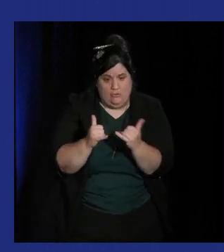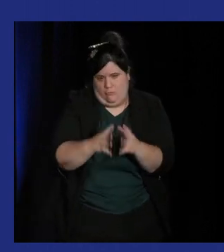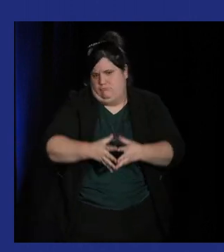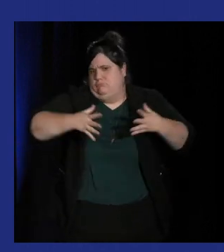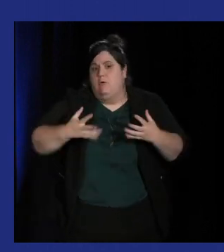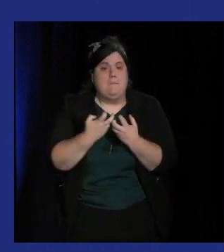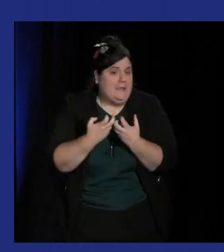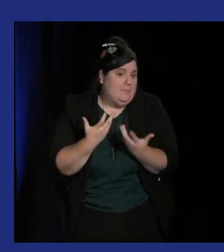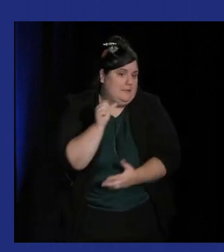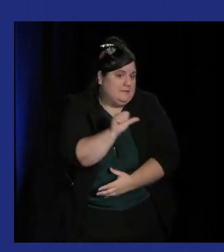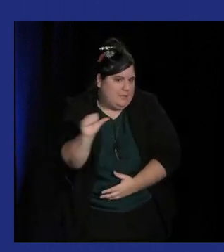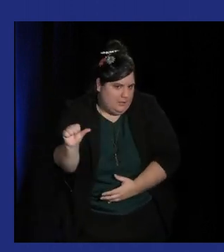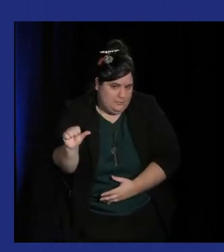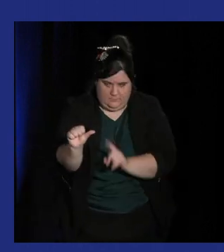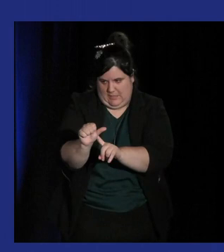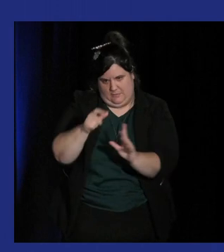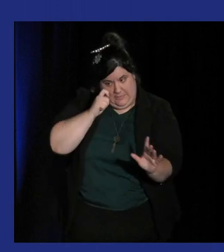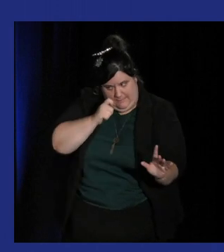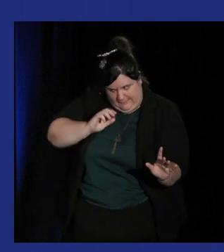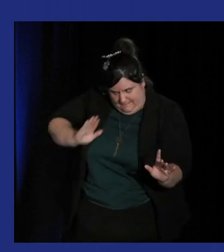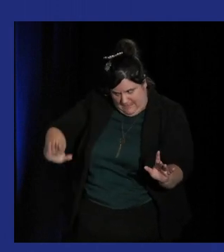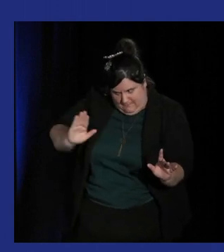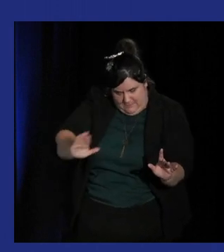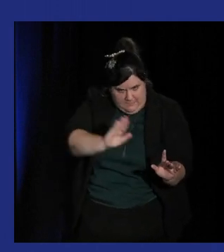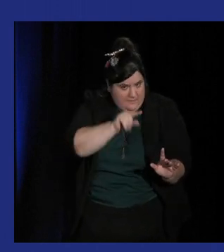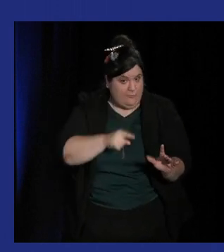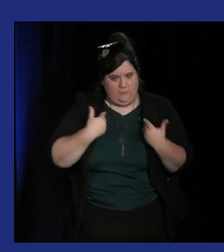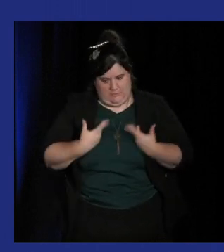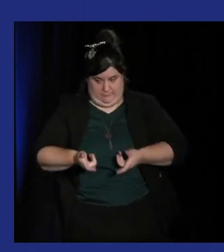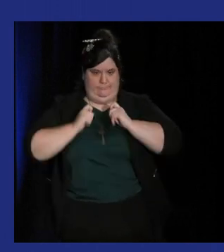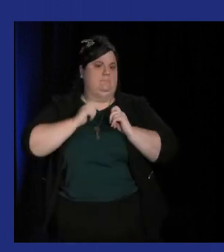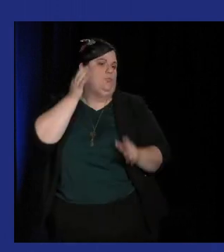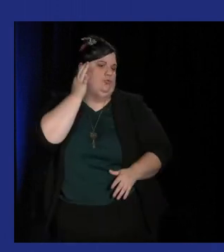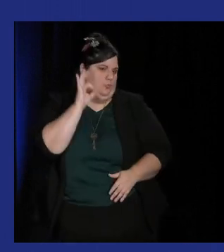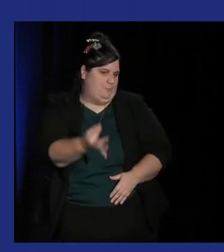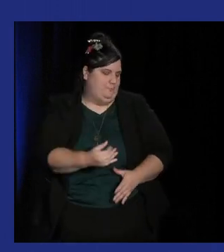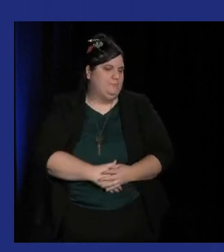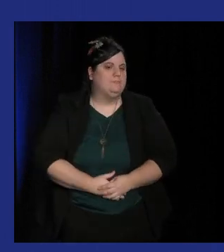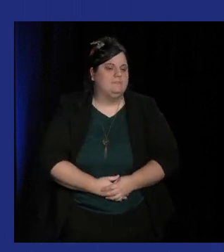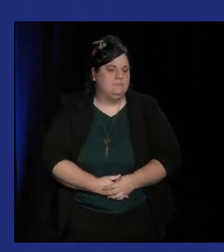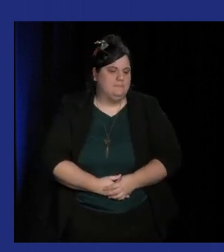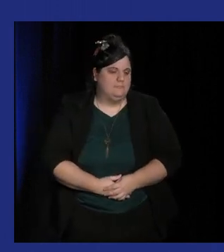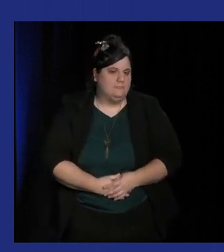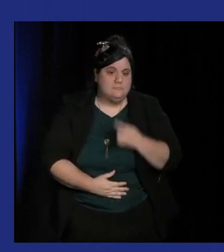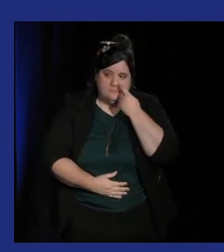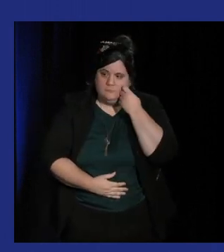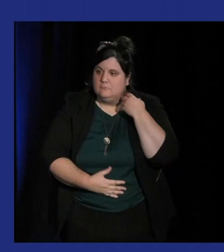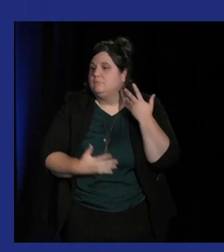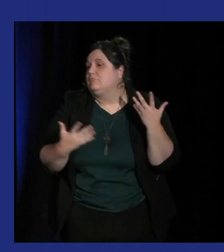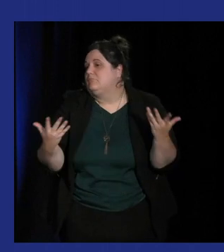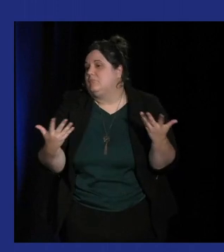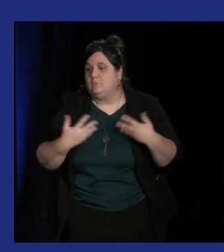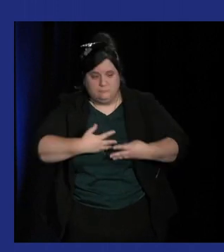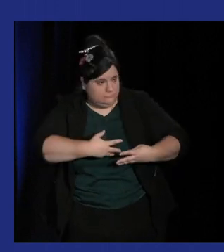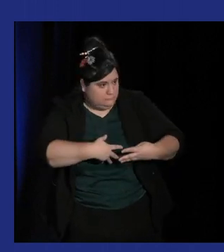triple A il faut quand même se spécialiser là dessus donc de la même manière qu'on a un moteur graphique où il faut acheter chez des